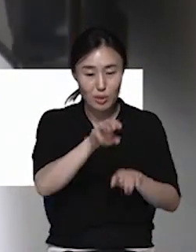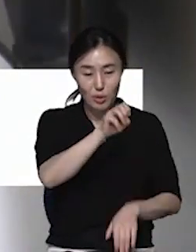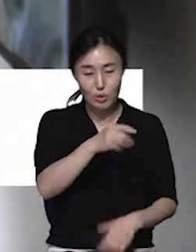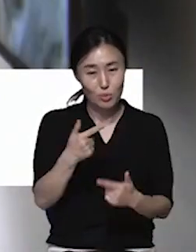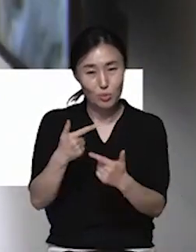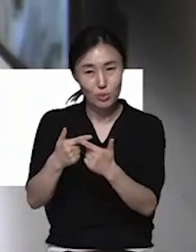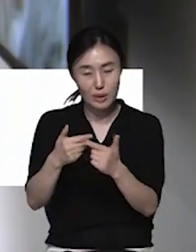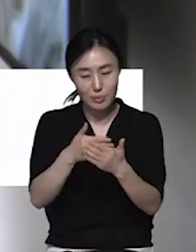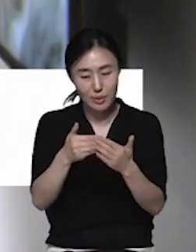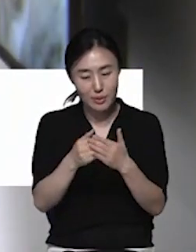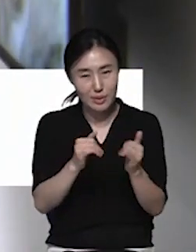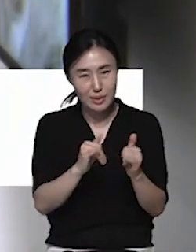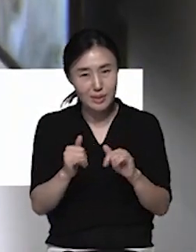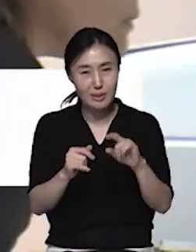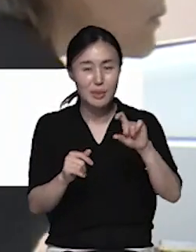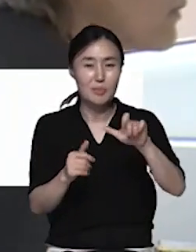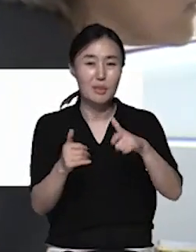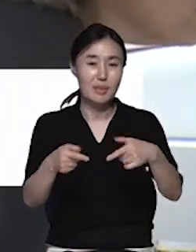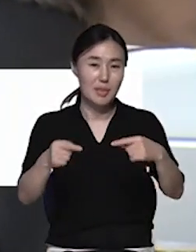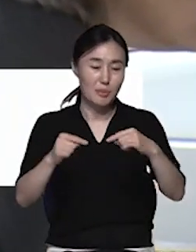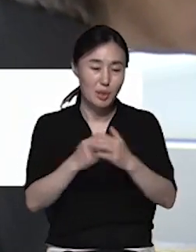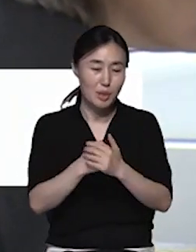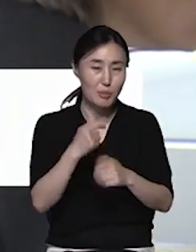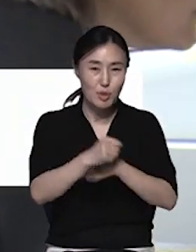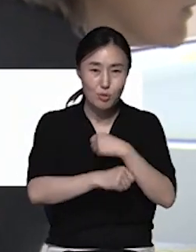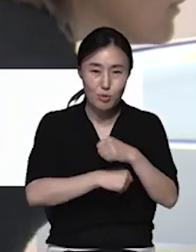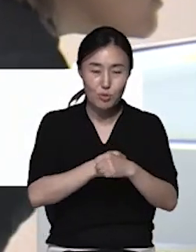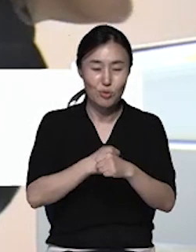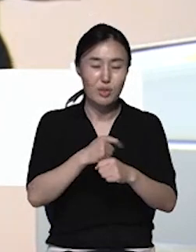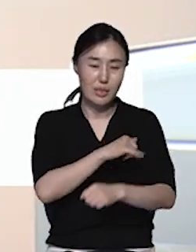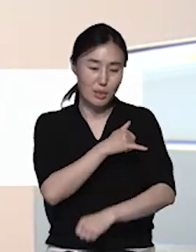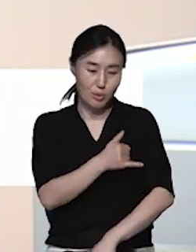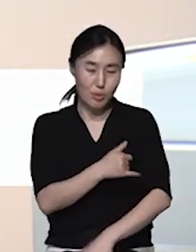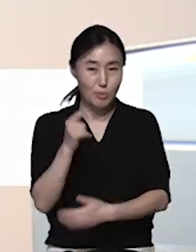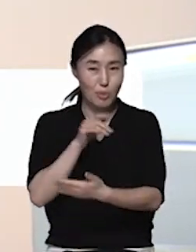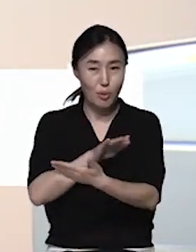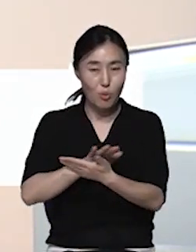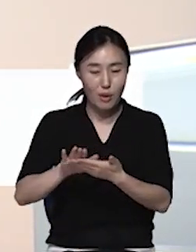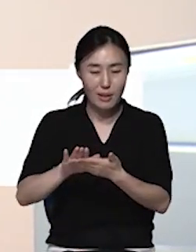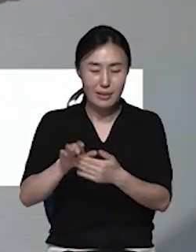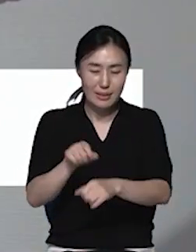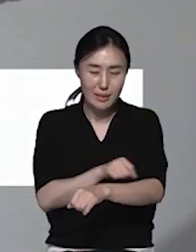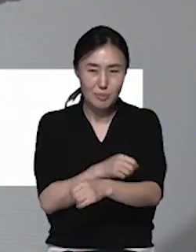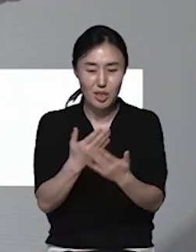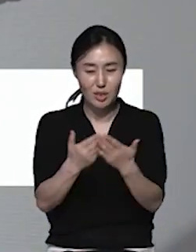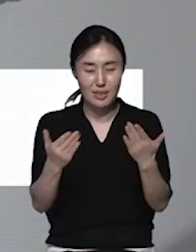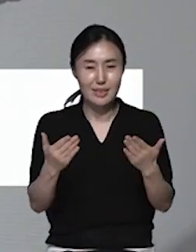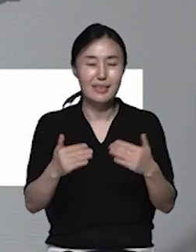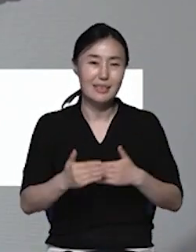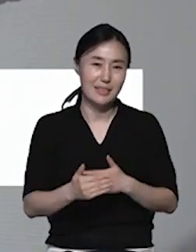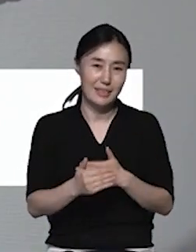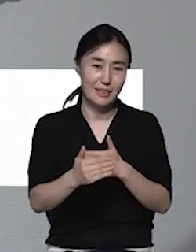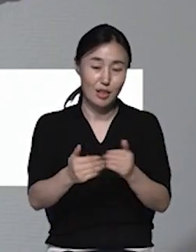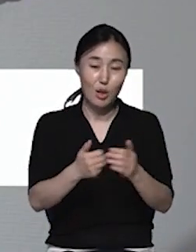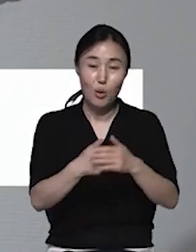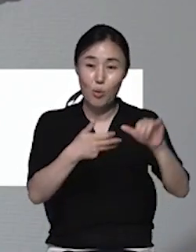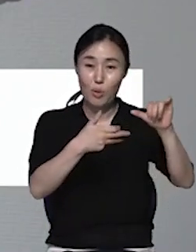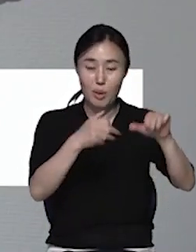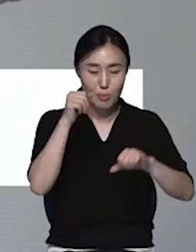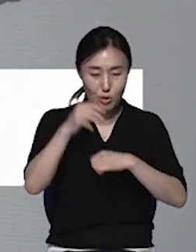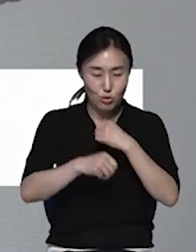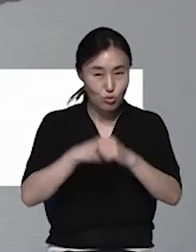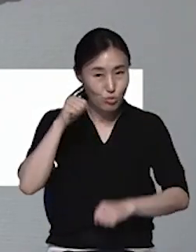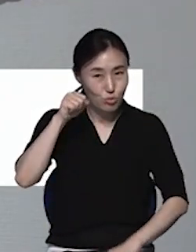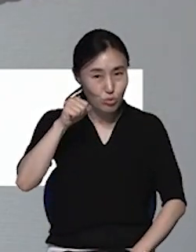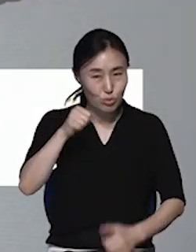15명이 참여하는 민주, 인권, 평화, 정전협정 70주년 특별전을 진행한다고 밝혔습니다. 5.18